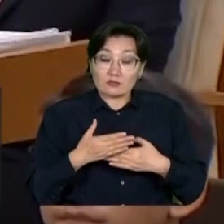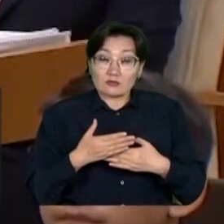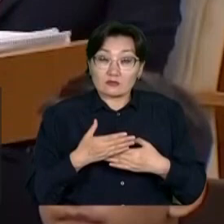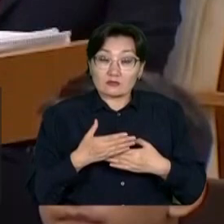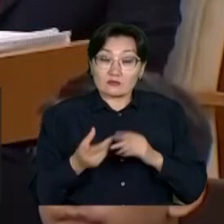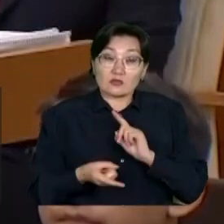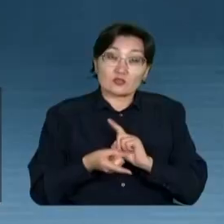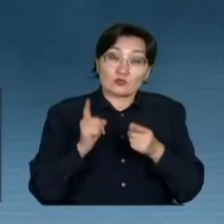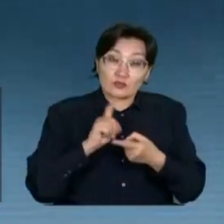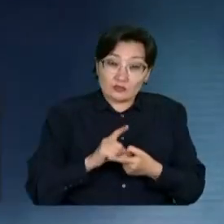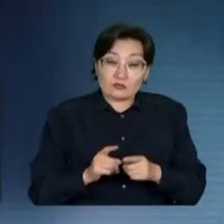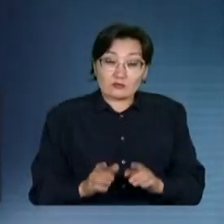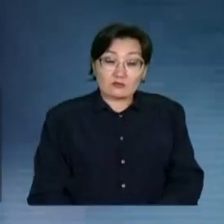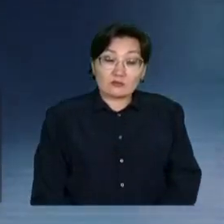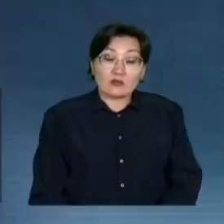дәрежелінетін болады.